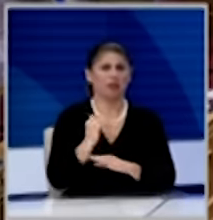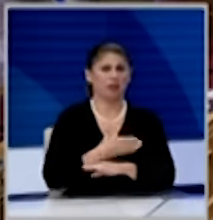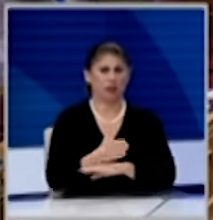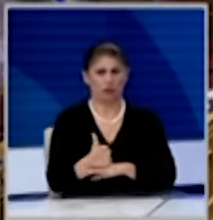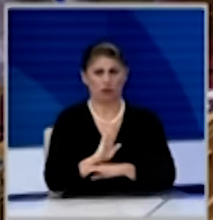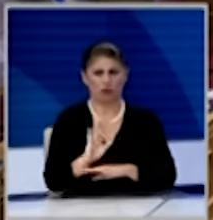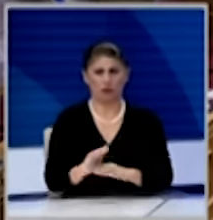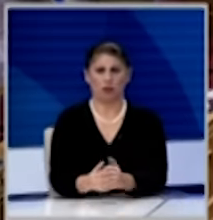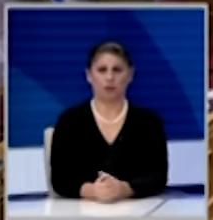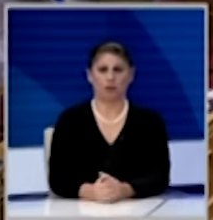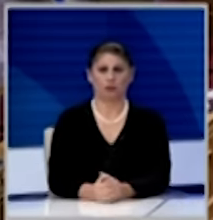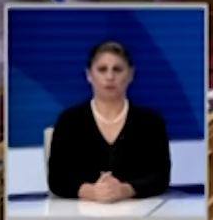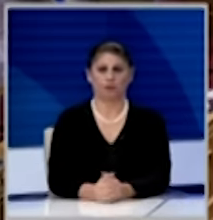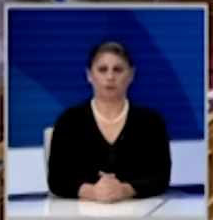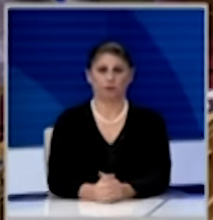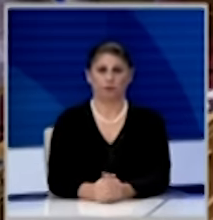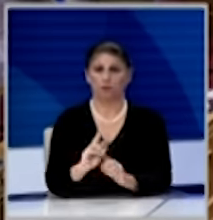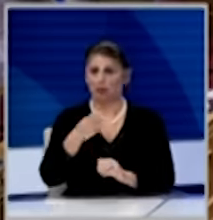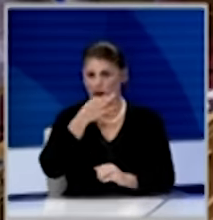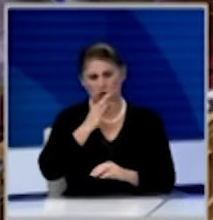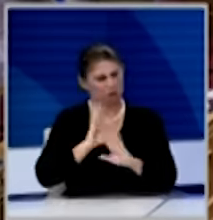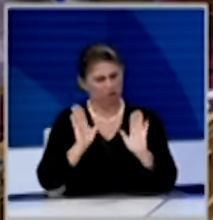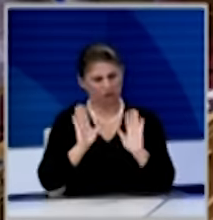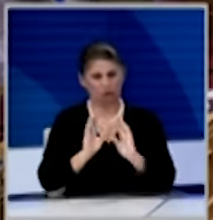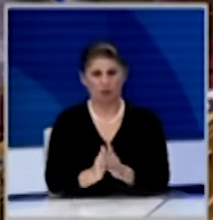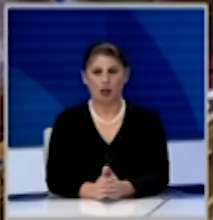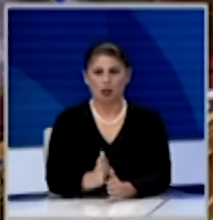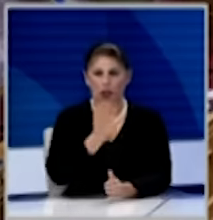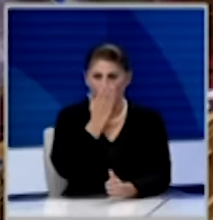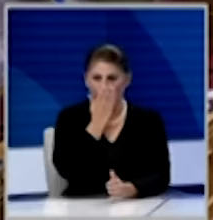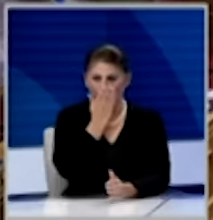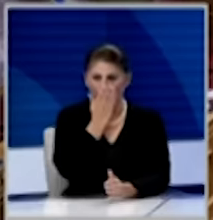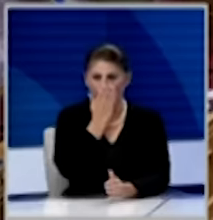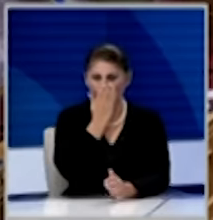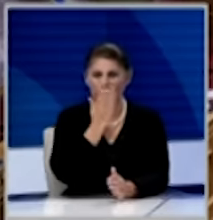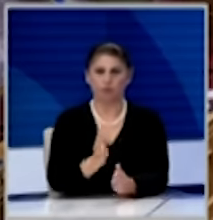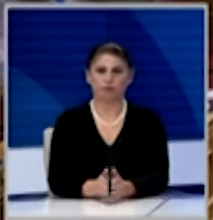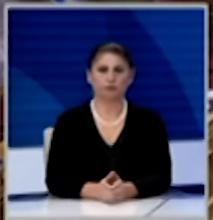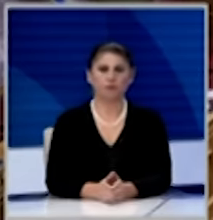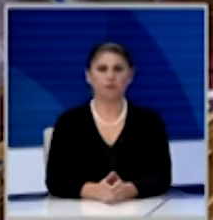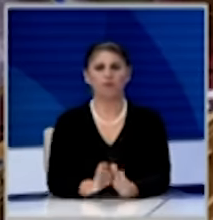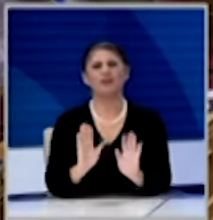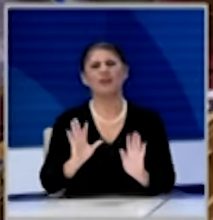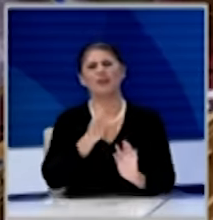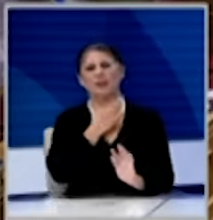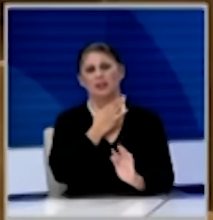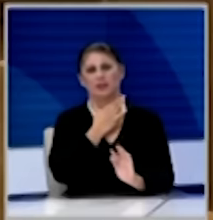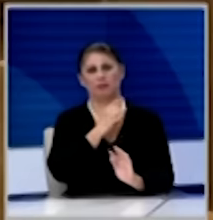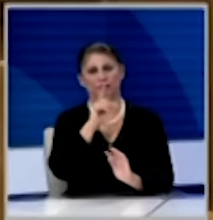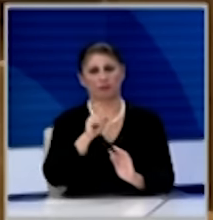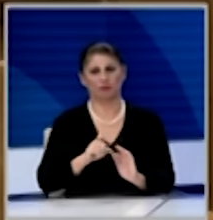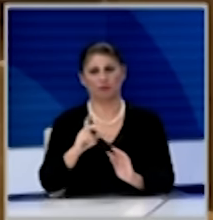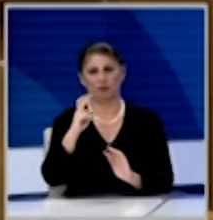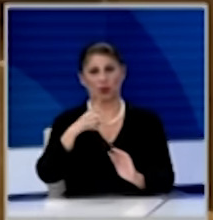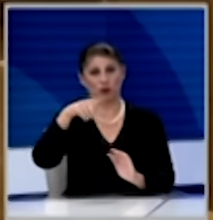πολύ διότι β δεν θα δευτερολογίες το καταλαβαίνω ναι ιναι αλίμονο ναι ναι άλλωστε δεν χρειάζεται να ζήσει κανείς μια